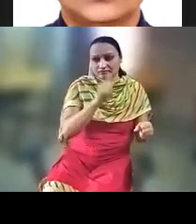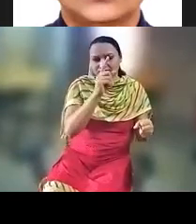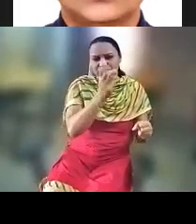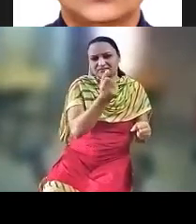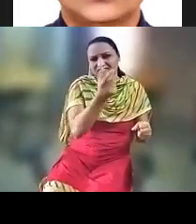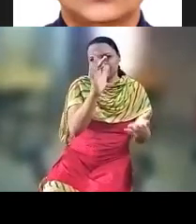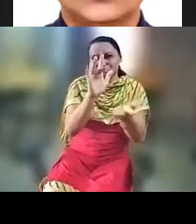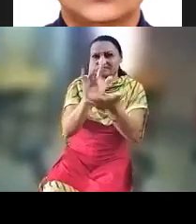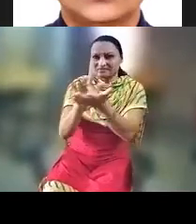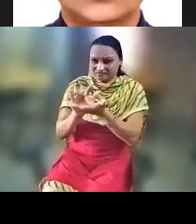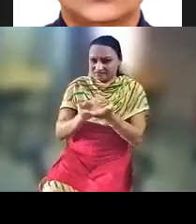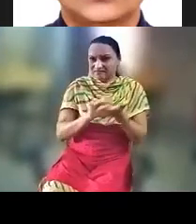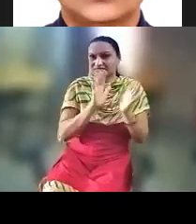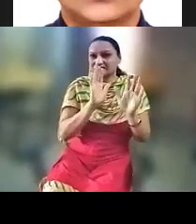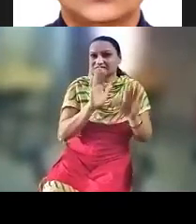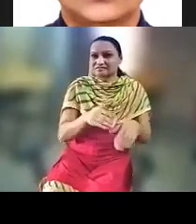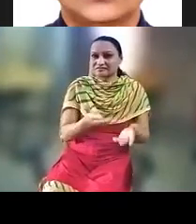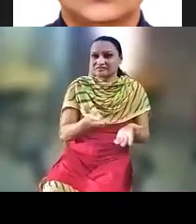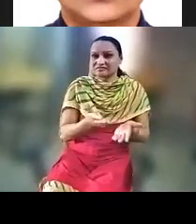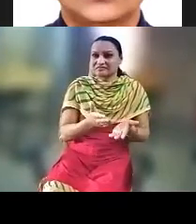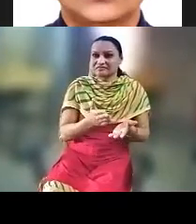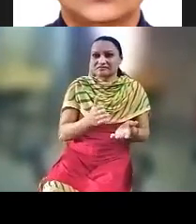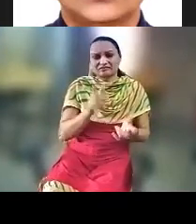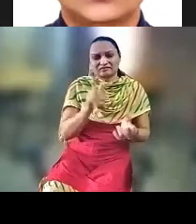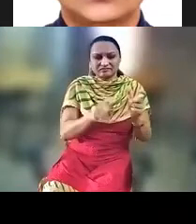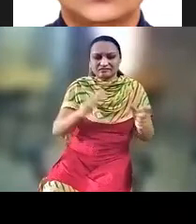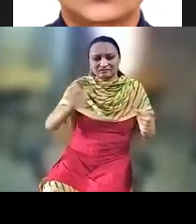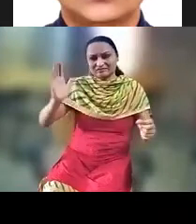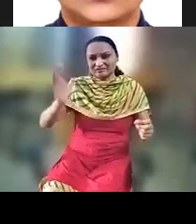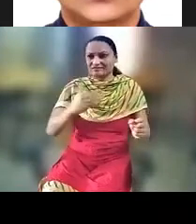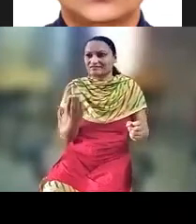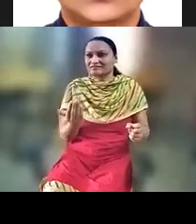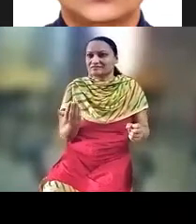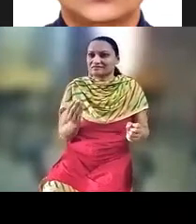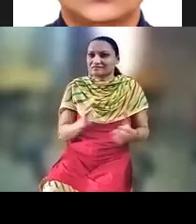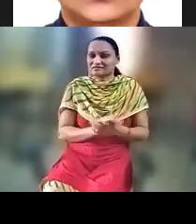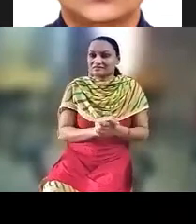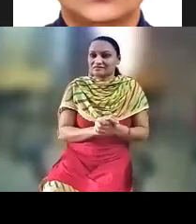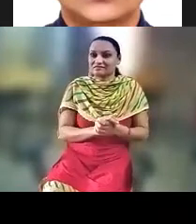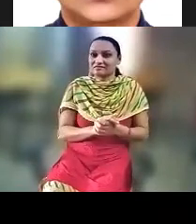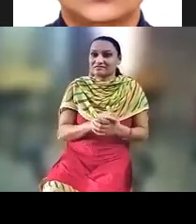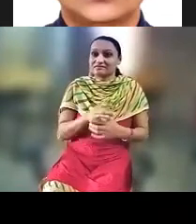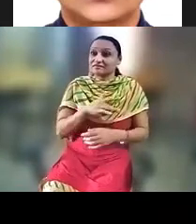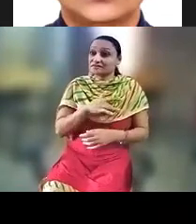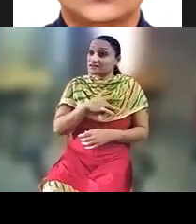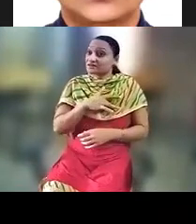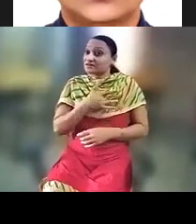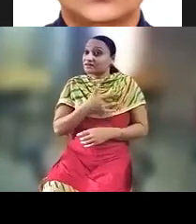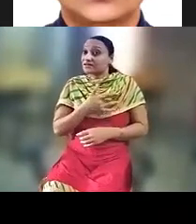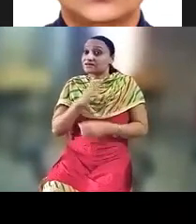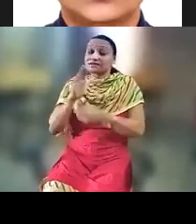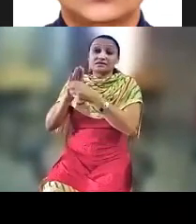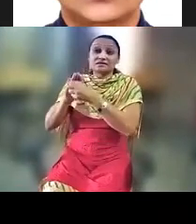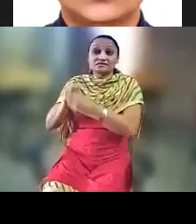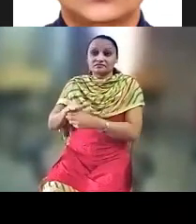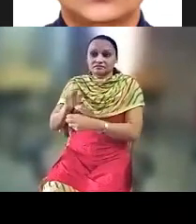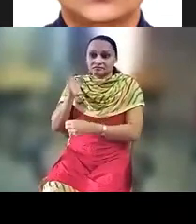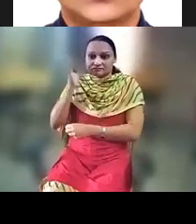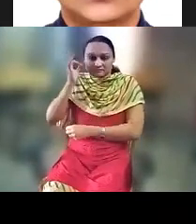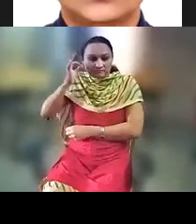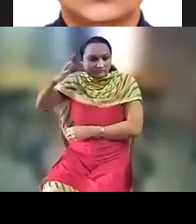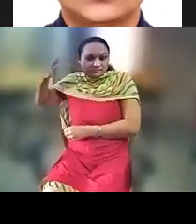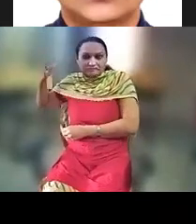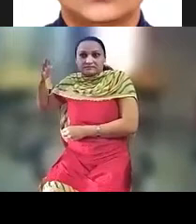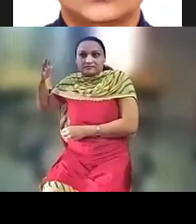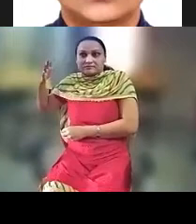हमारे यहाँ पे तो बहुत प्यार से सबको ही चांटे लगते रहते हैं। और इमोशनल अब्यूज की जहां कोई गुस्सा करके बोल रहा है या डांट रहा है